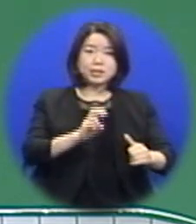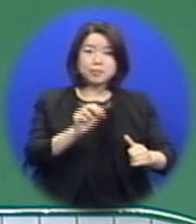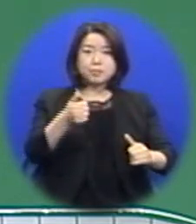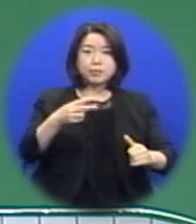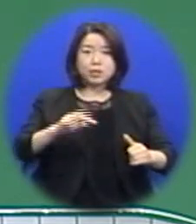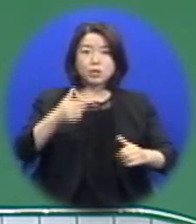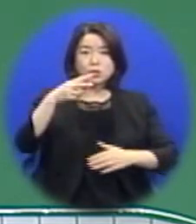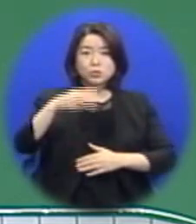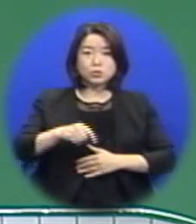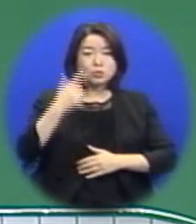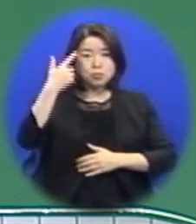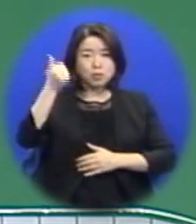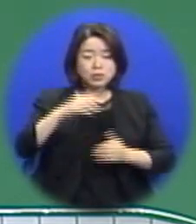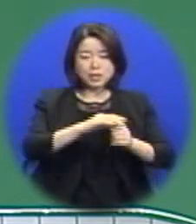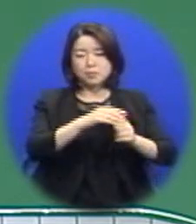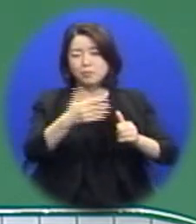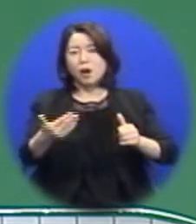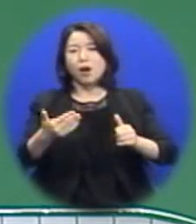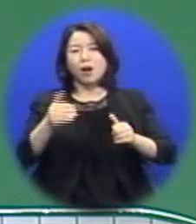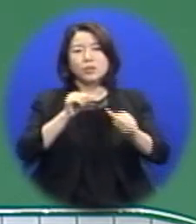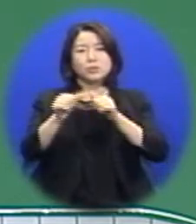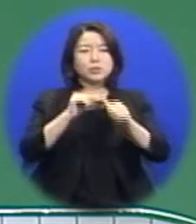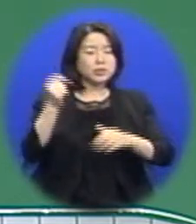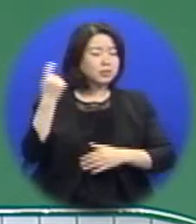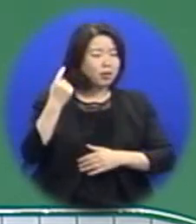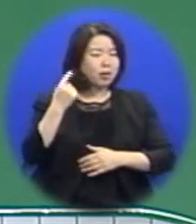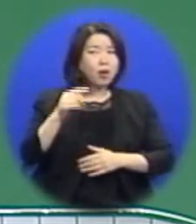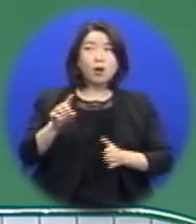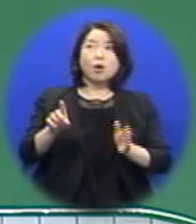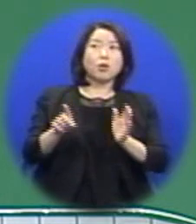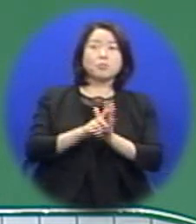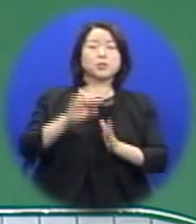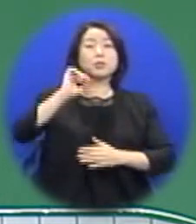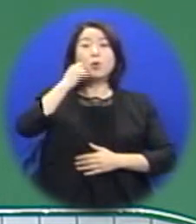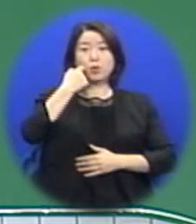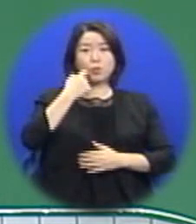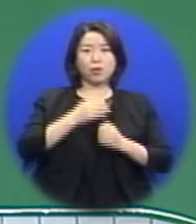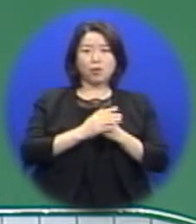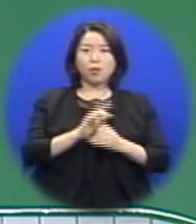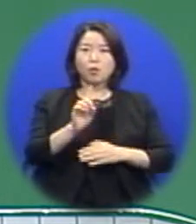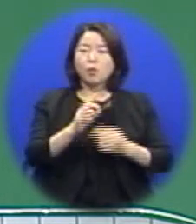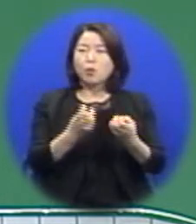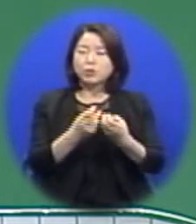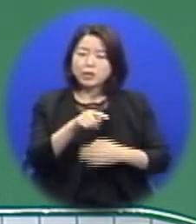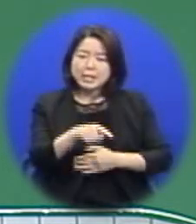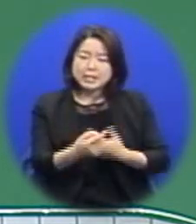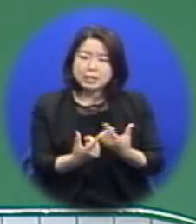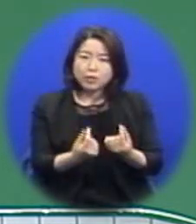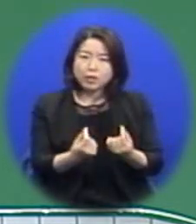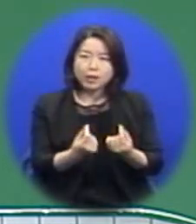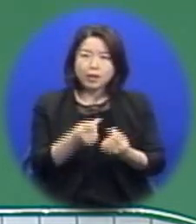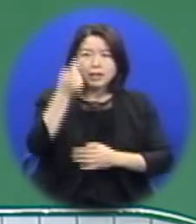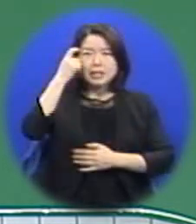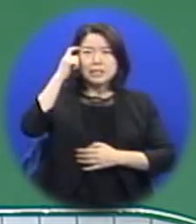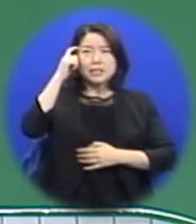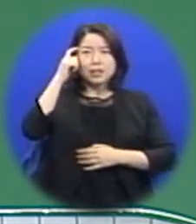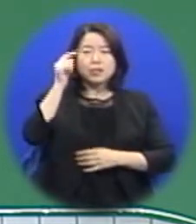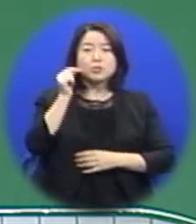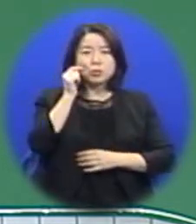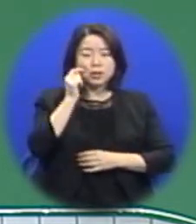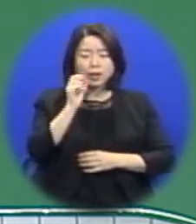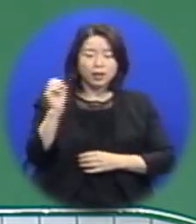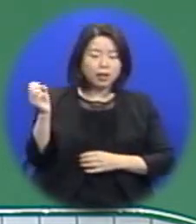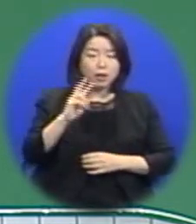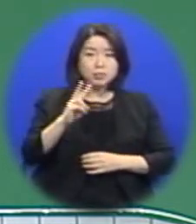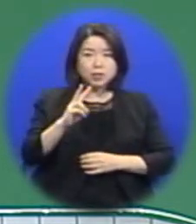석방됐다는 소식이 들려왔습니다. 믿어지지 않았어요. 어떻게 이렇게 예상치도 못하게 갑자기 이런